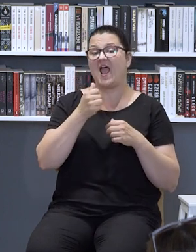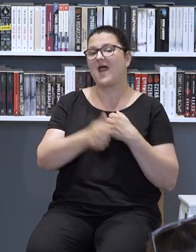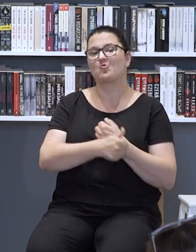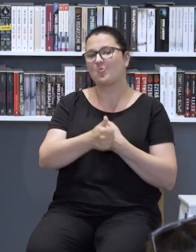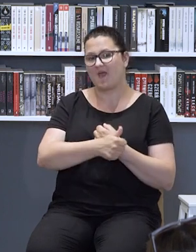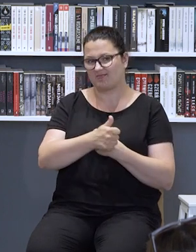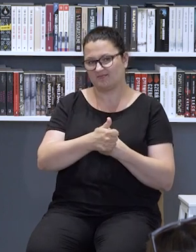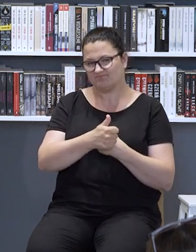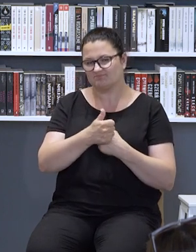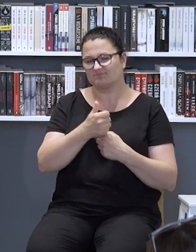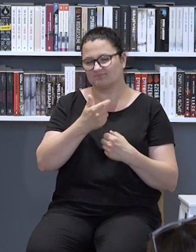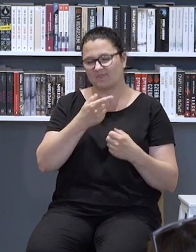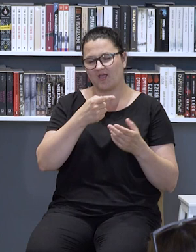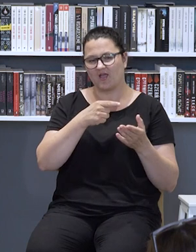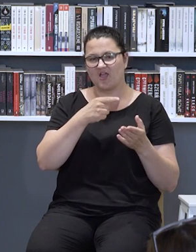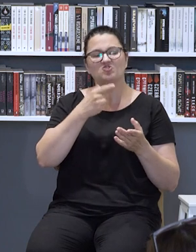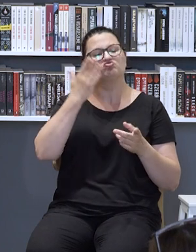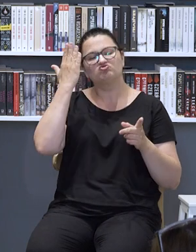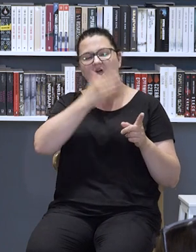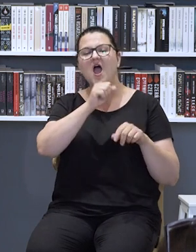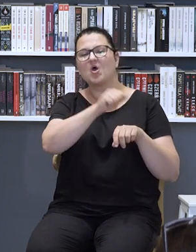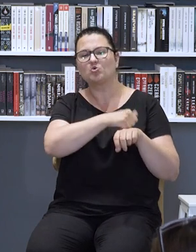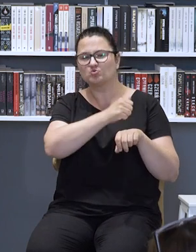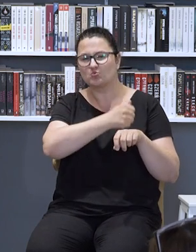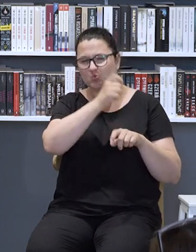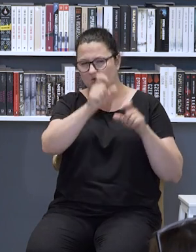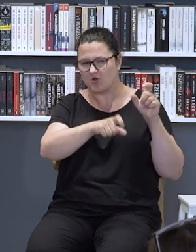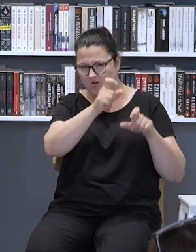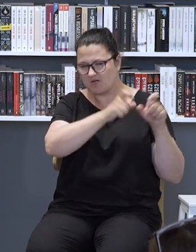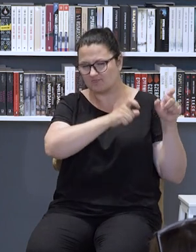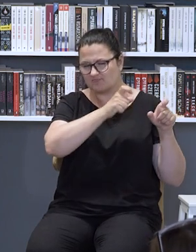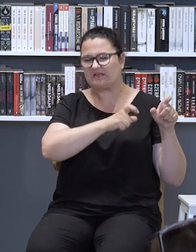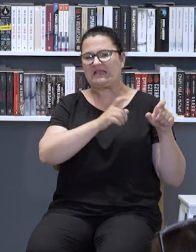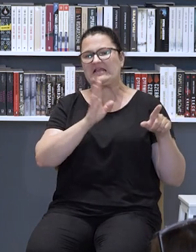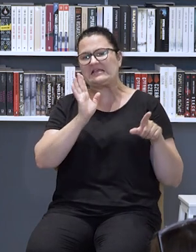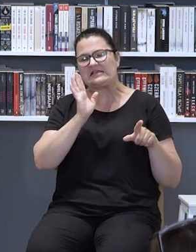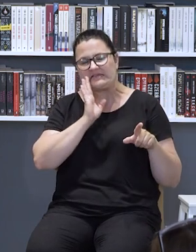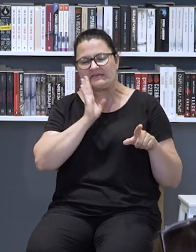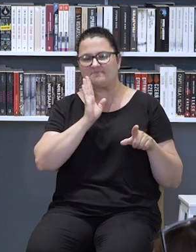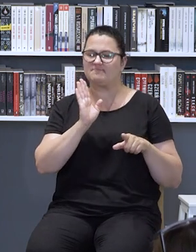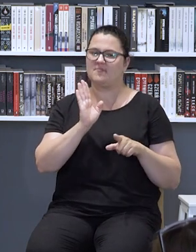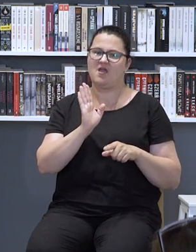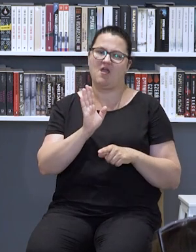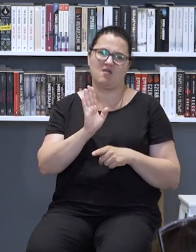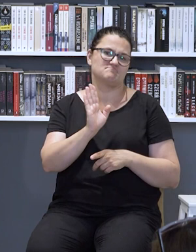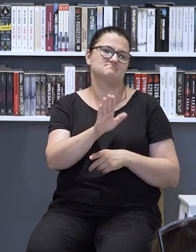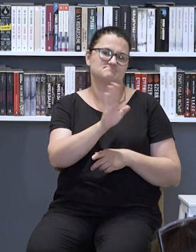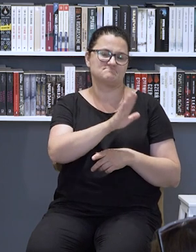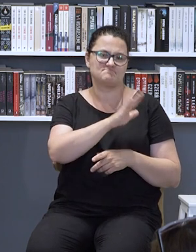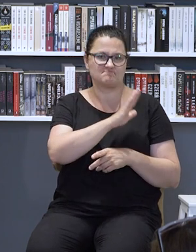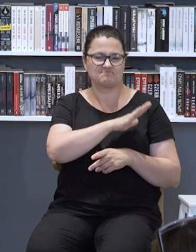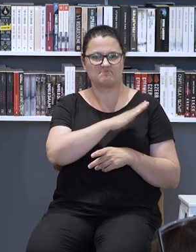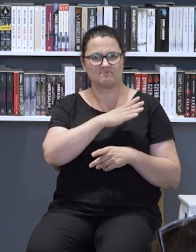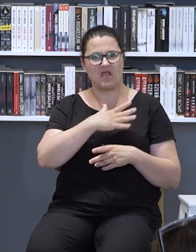paradoksalnie, że te czarnoskóre istoty chyba mają